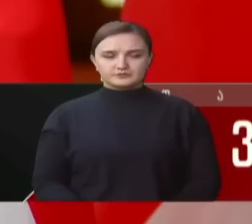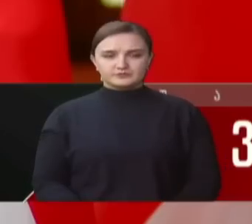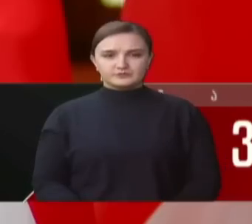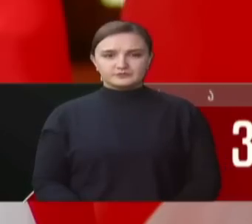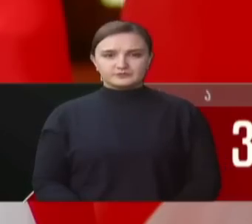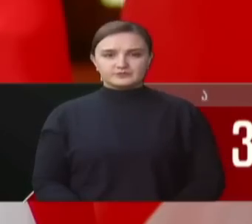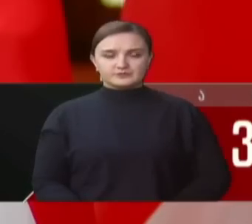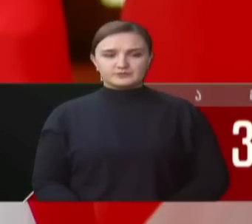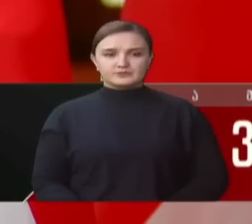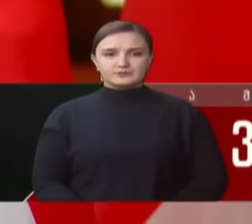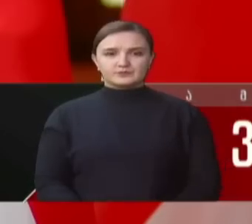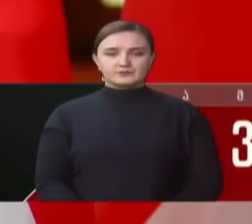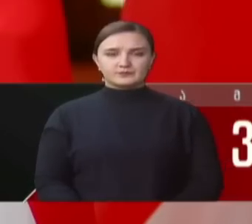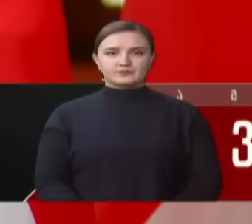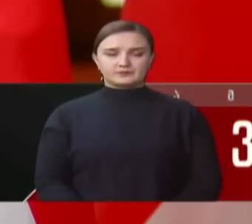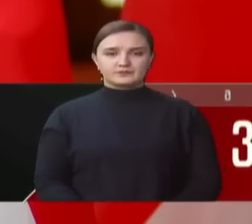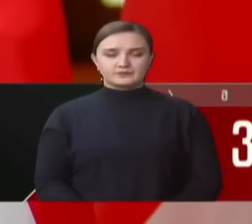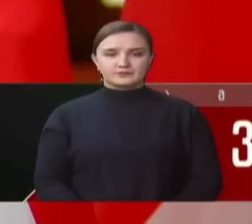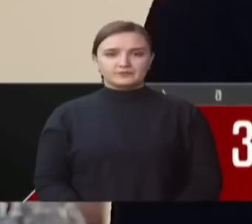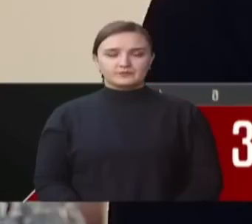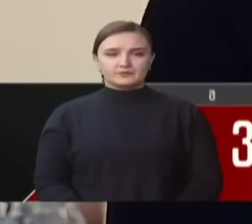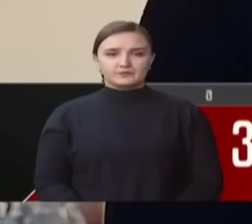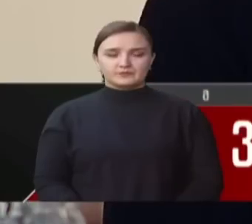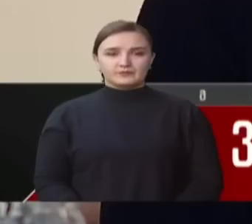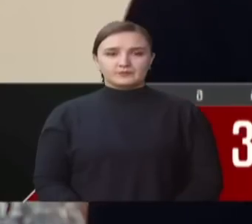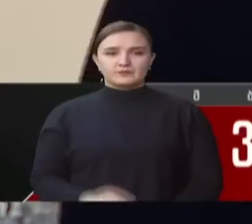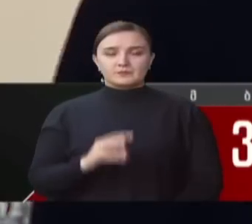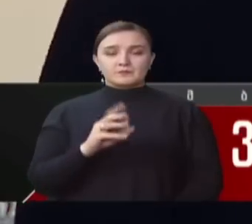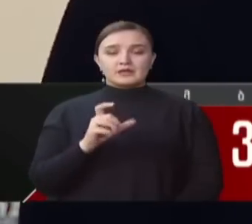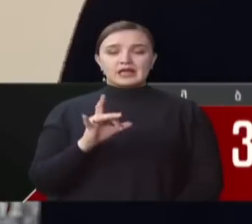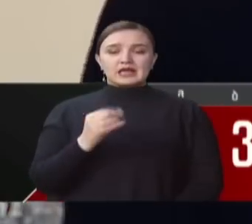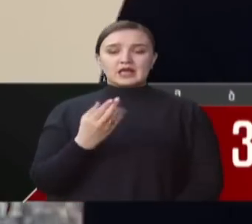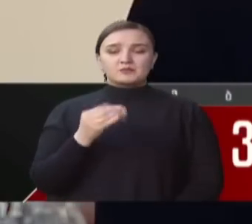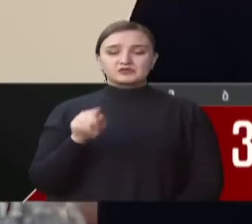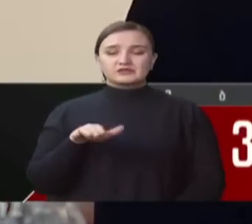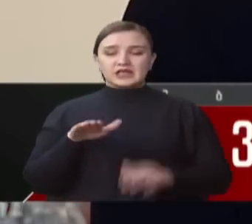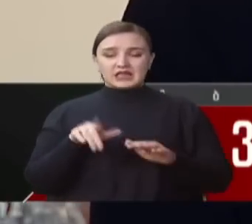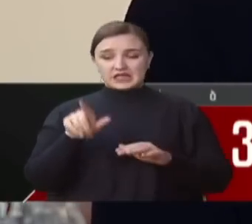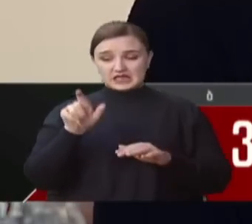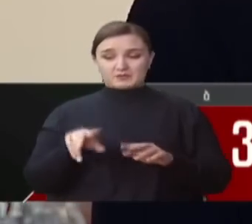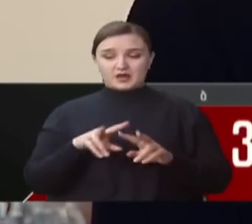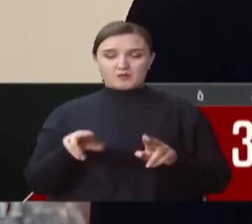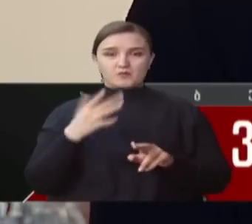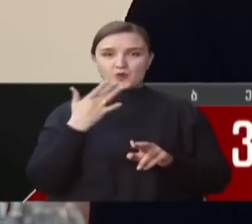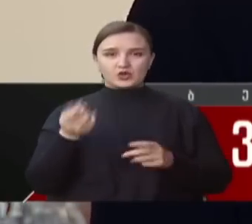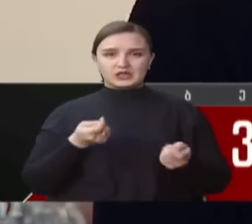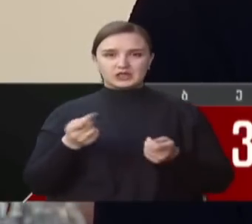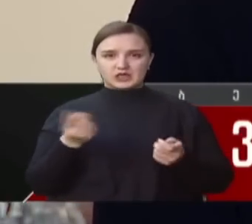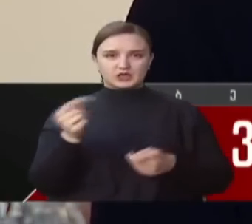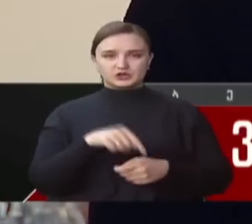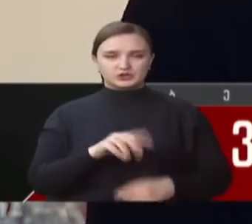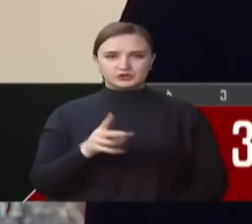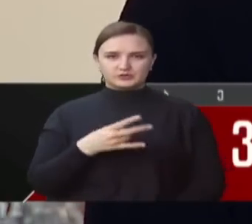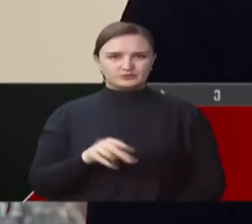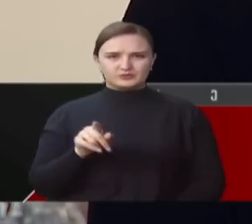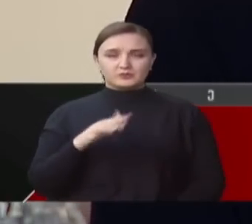igos. Საფრთხოველა ქართული ოცნების ხელში. მერაბიშვილისნაირის ხალხის ადგილი პოლიტიკაში არ უნდა იყოს. Მას